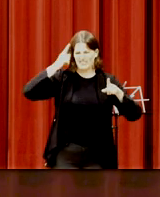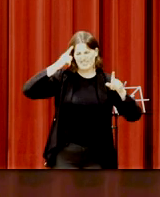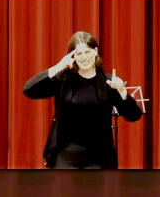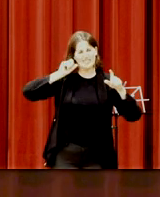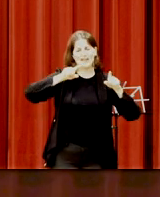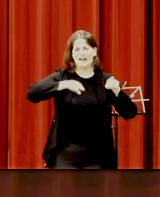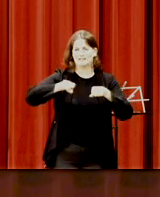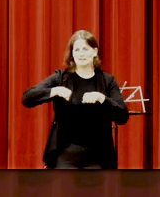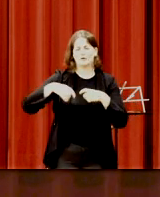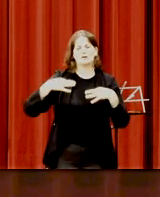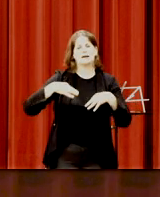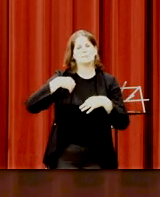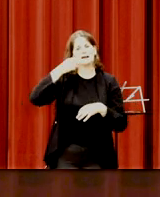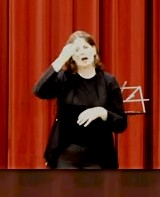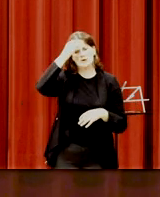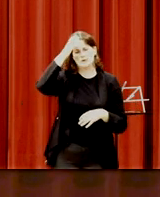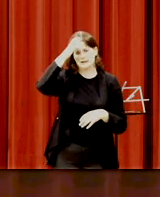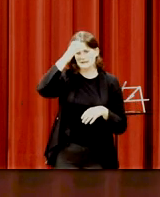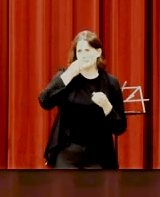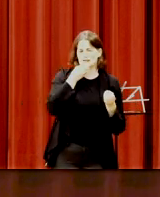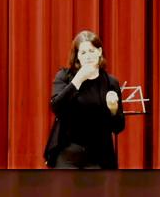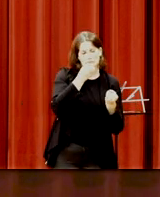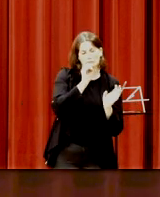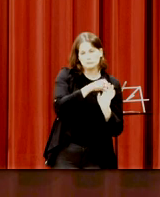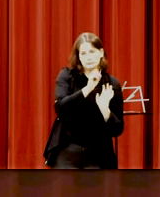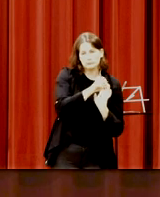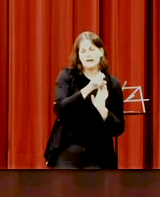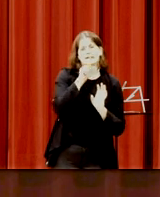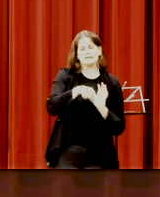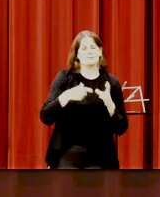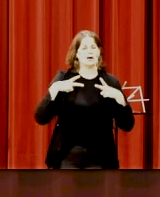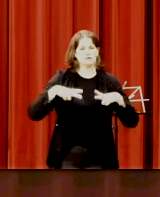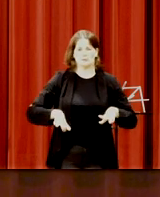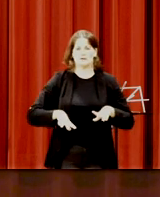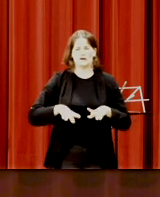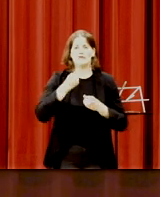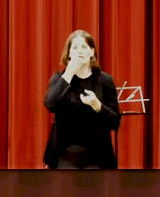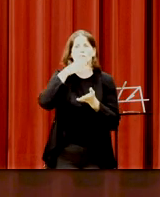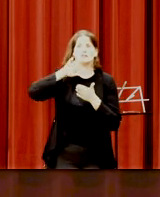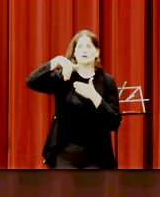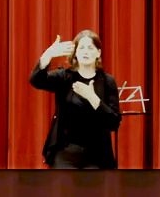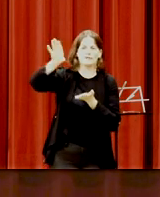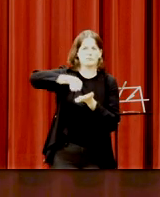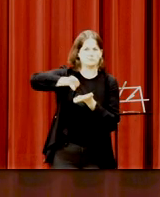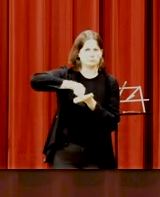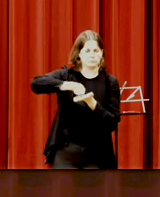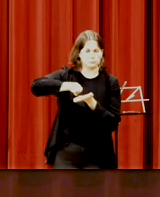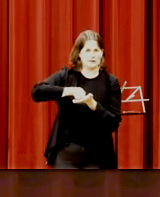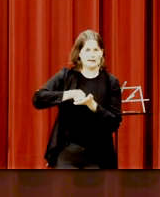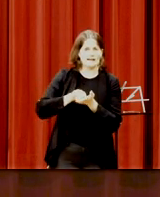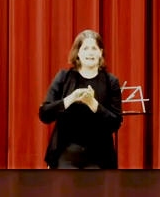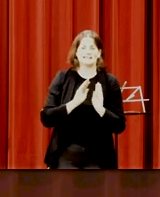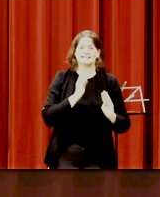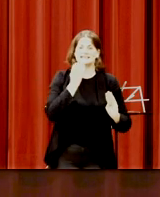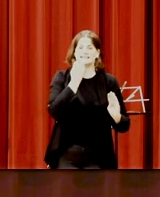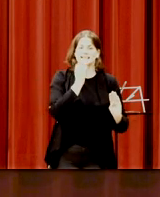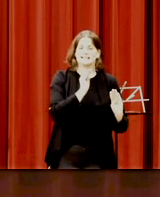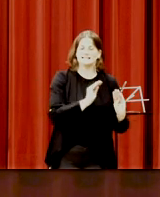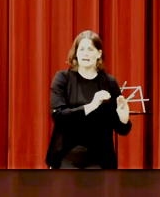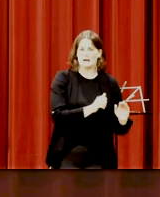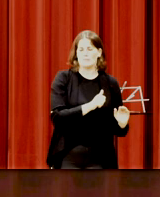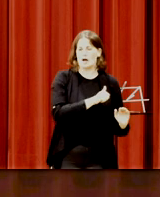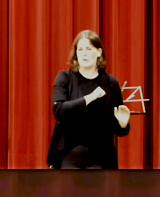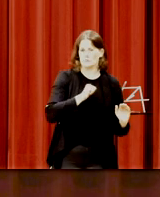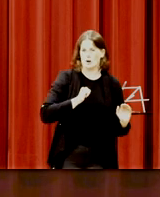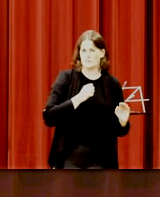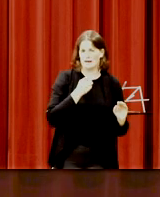seves pròpies realitats. Per tant, si penseu que el que tenim ara fa pànic, deien, imagineu quan arribi Strawberry,